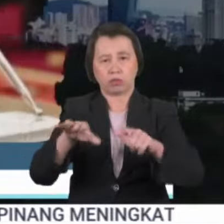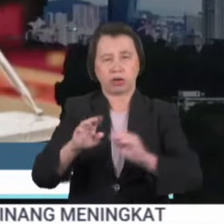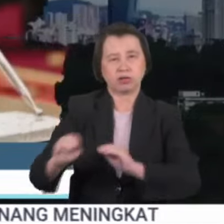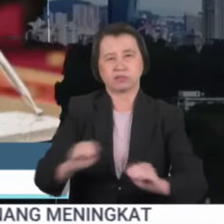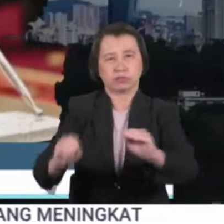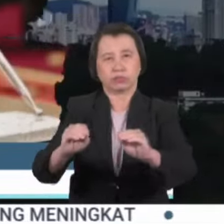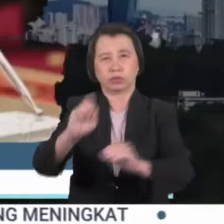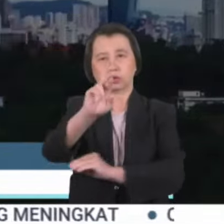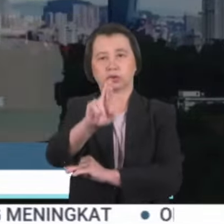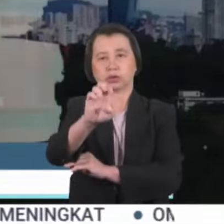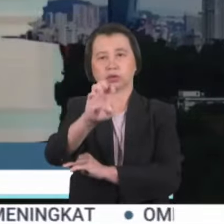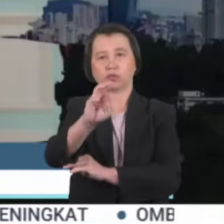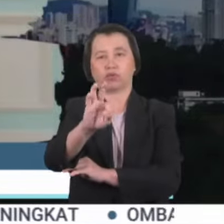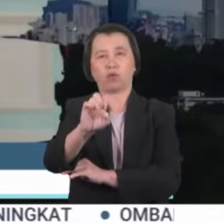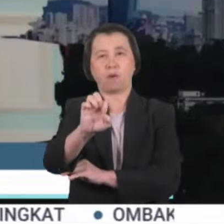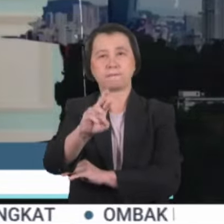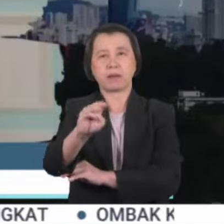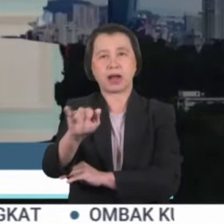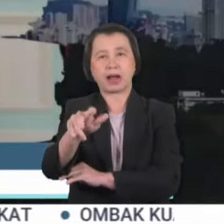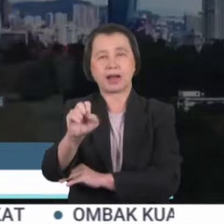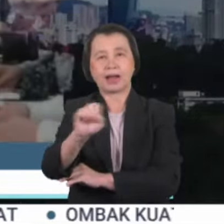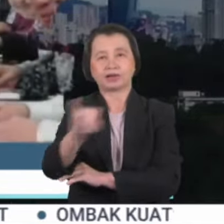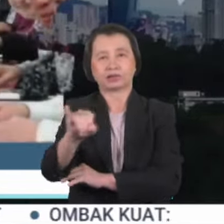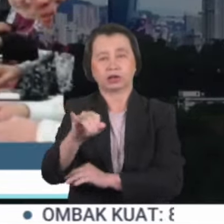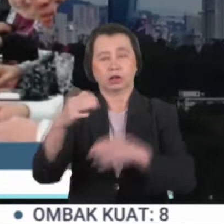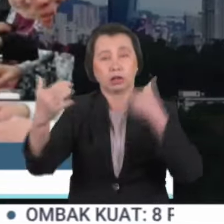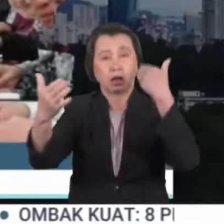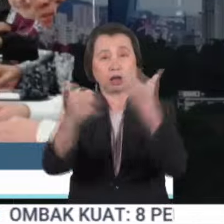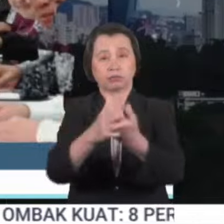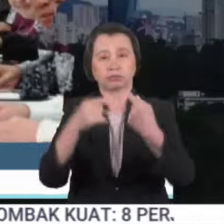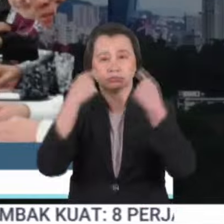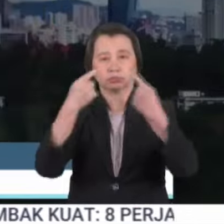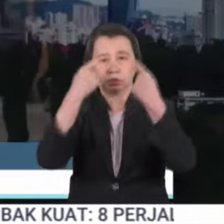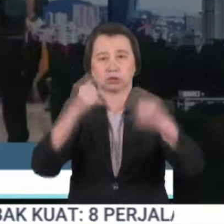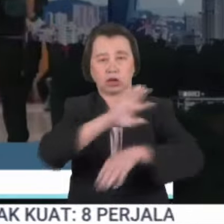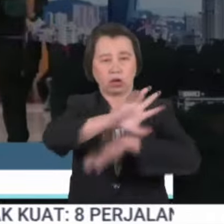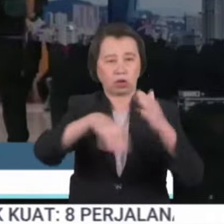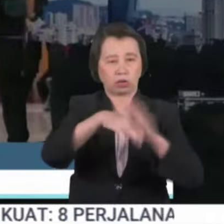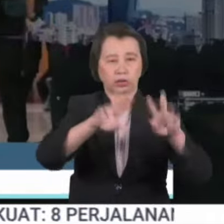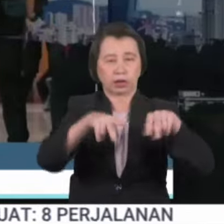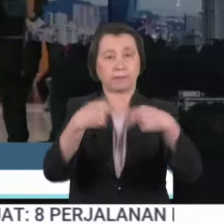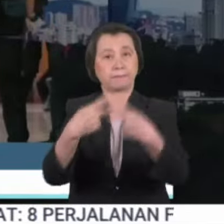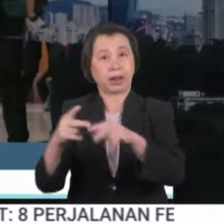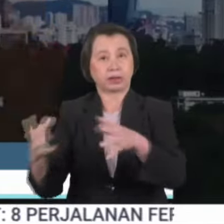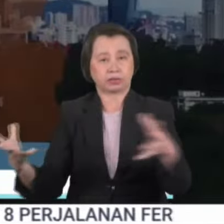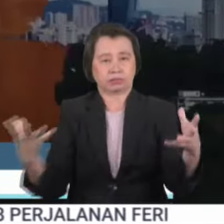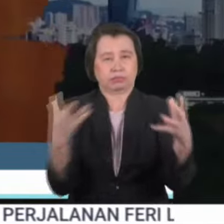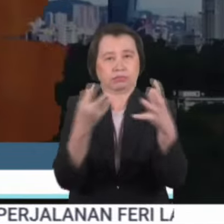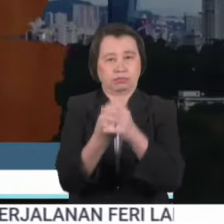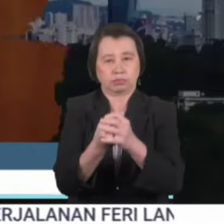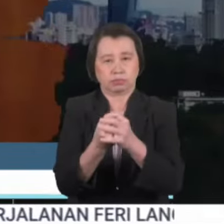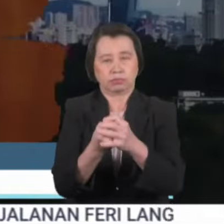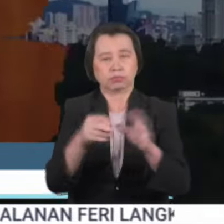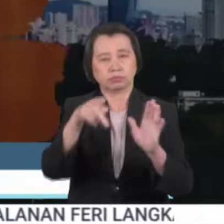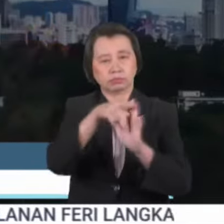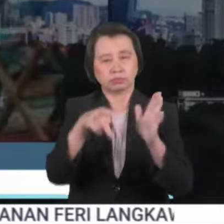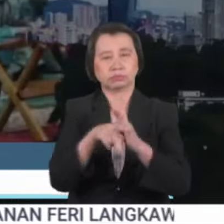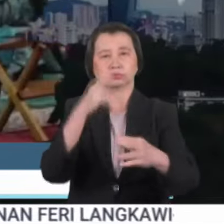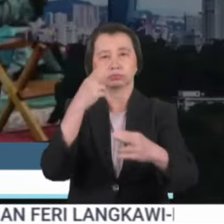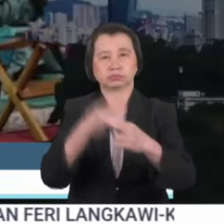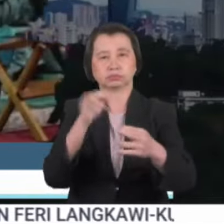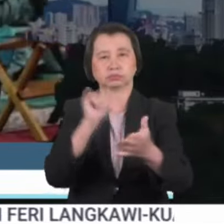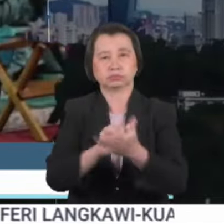gerakan reformasi sehinggalah berjaya menggabungkan kesemua parti-parti politik yang berbeza dalam satu kerajaan yang dikenali